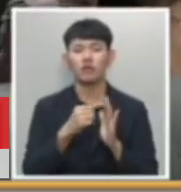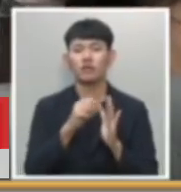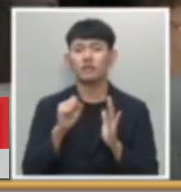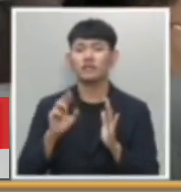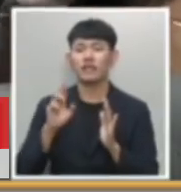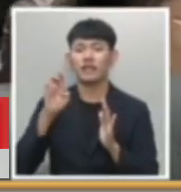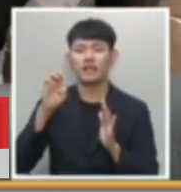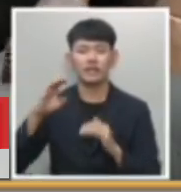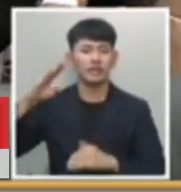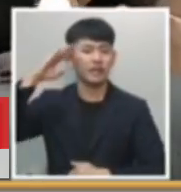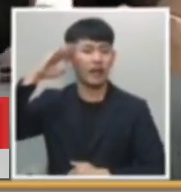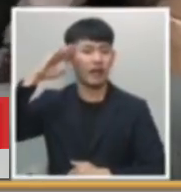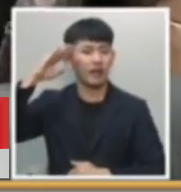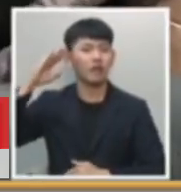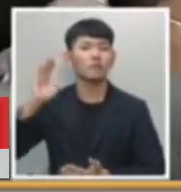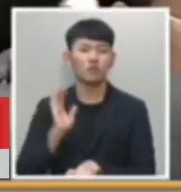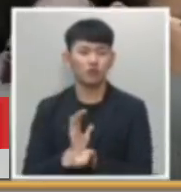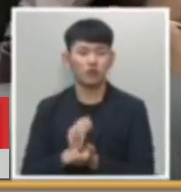นด้วย